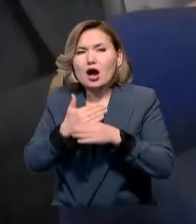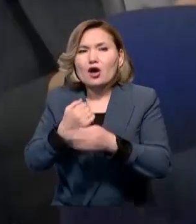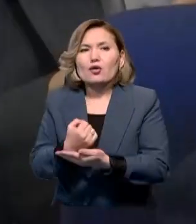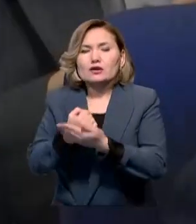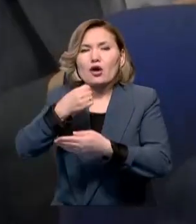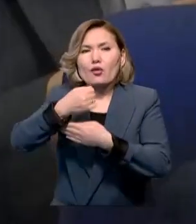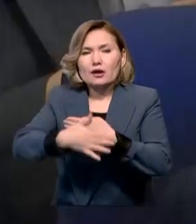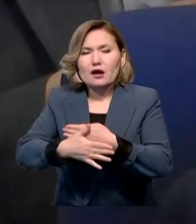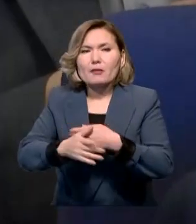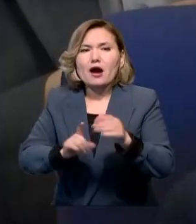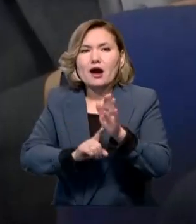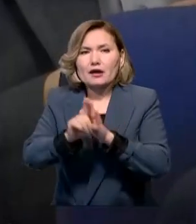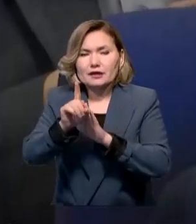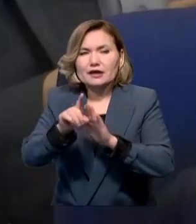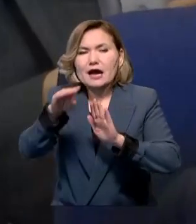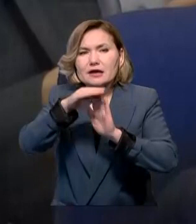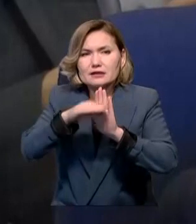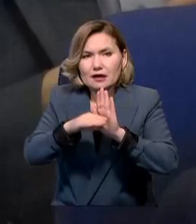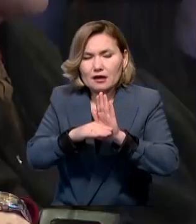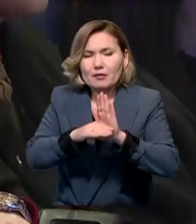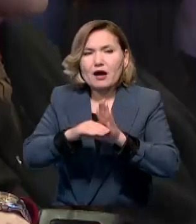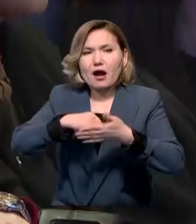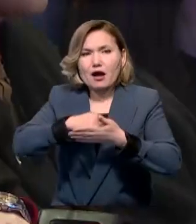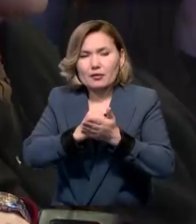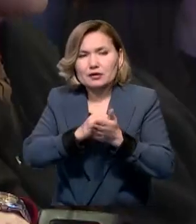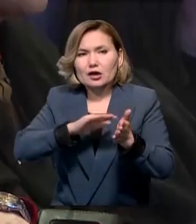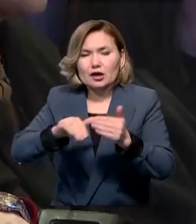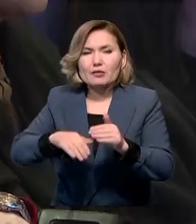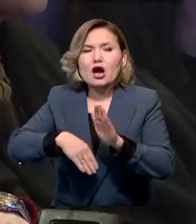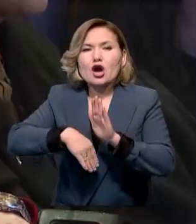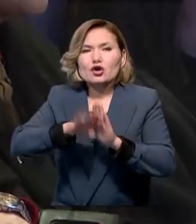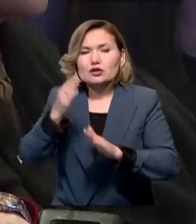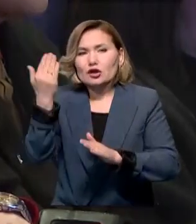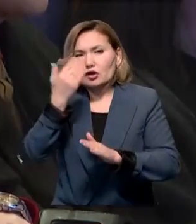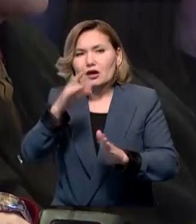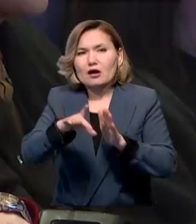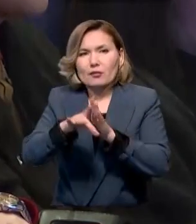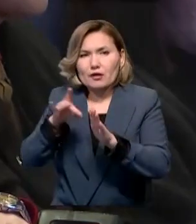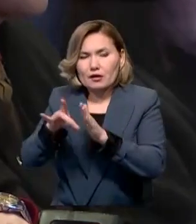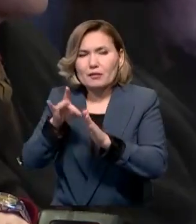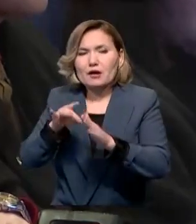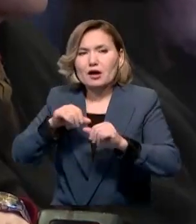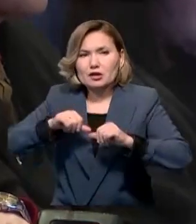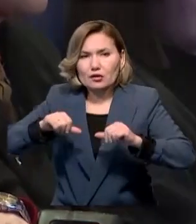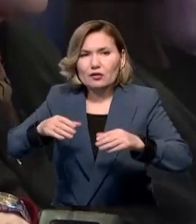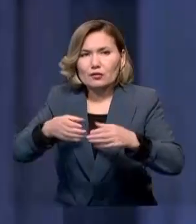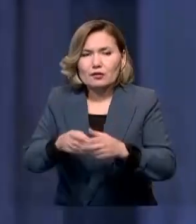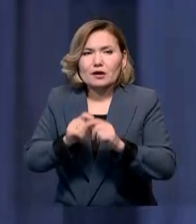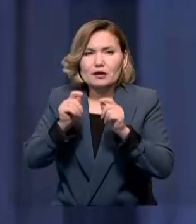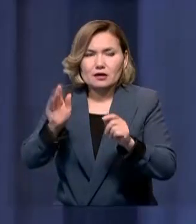орталығы алдымен сценарийлерді қабылдап, үздіктерді сараптама кеңесінен іріктейтін